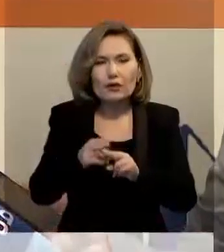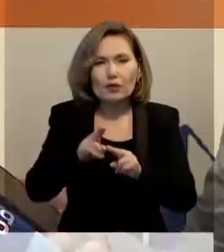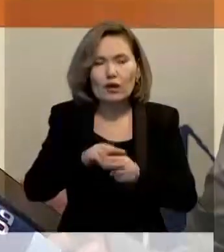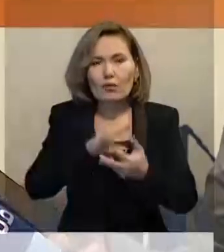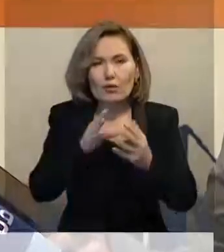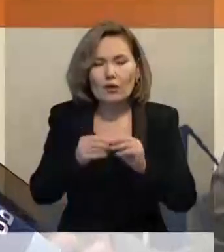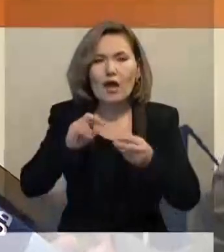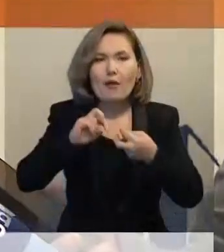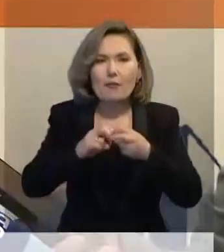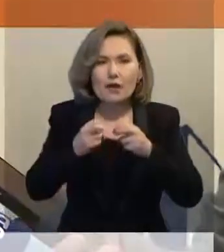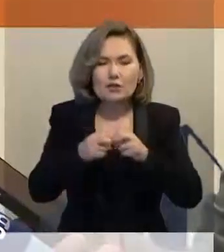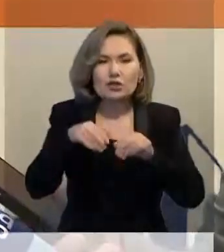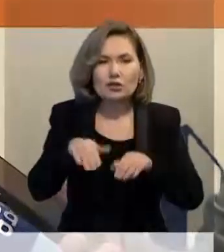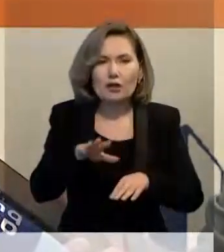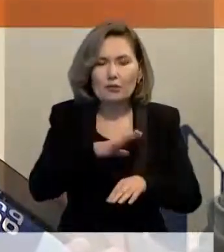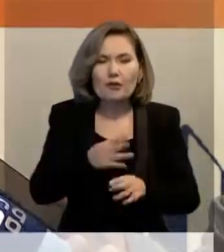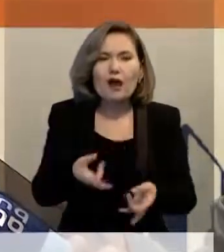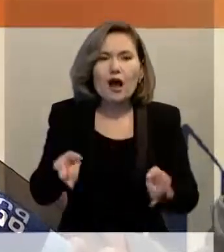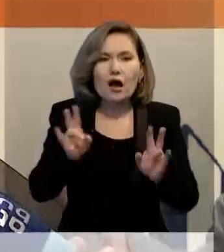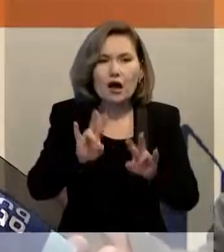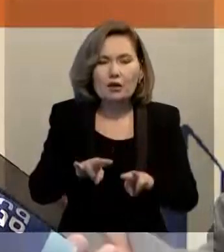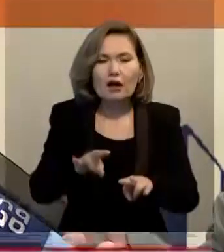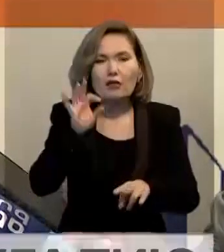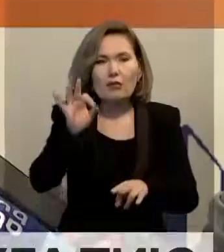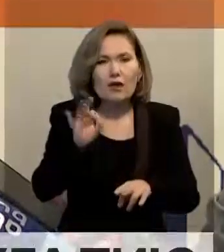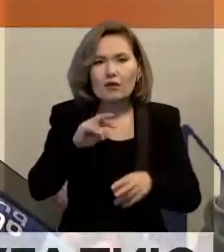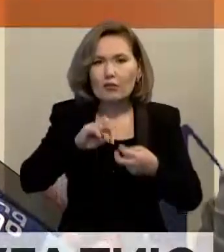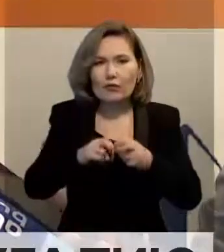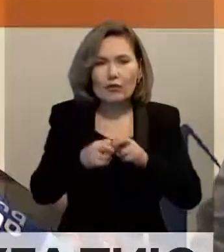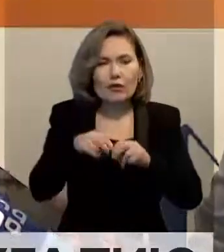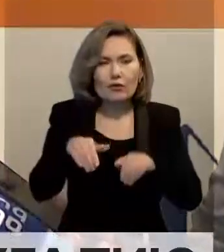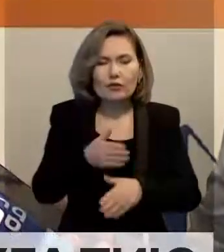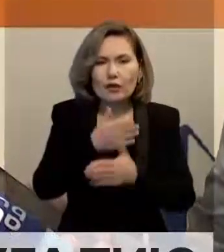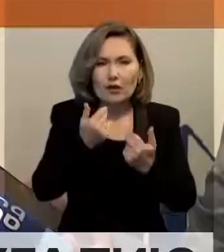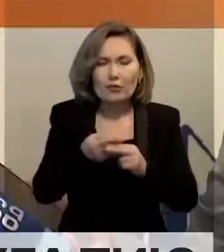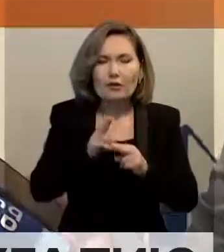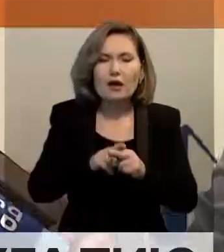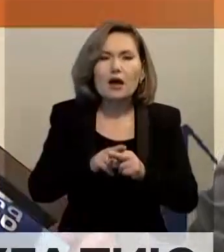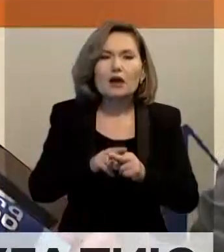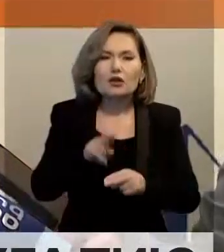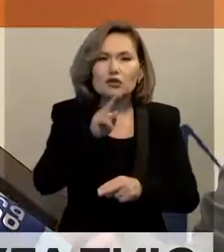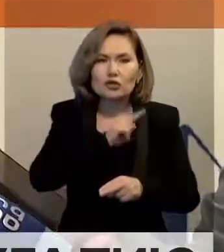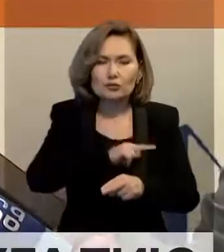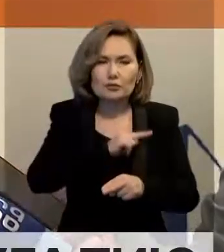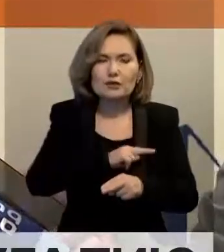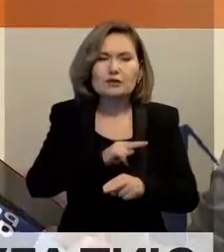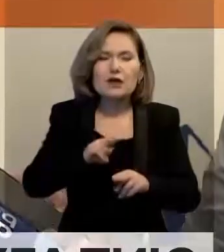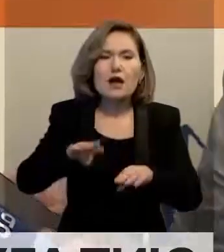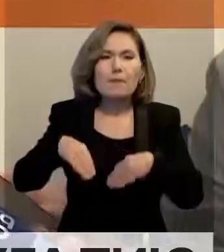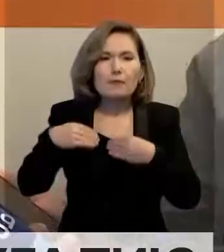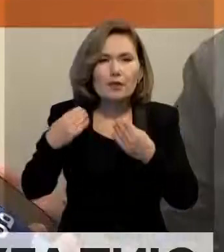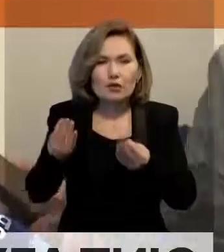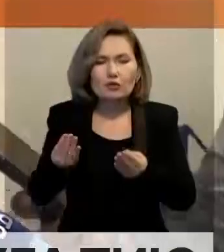индексациялау мәселесі шешілген, шешімін тапқан. Ол не деген сөз? Мына екі жақты келіссөз кезінде әлі де жұмыс берушінің